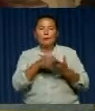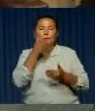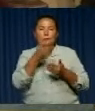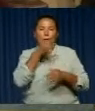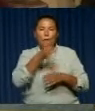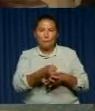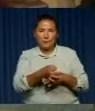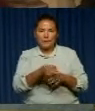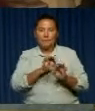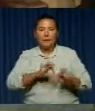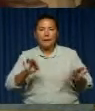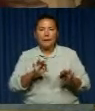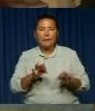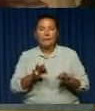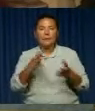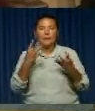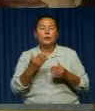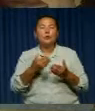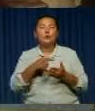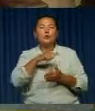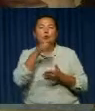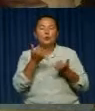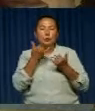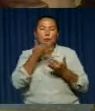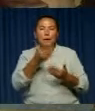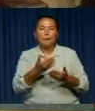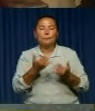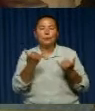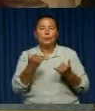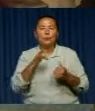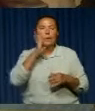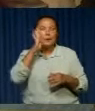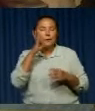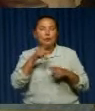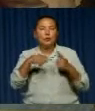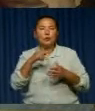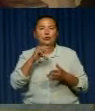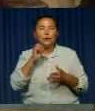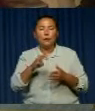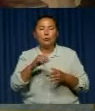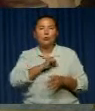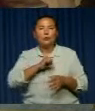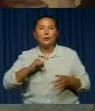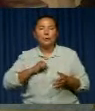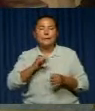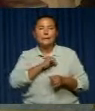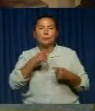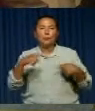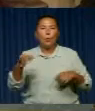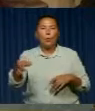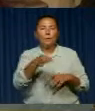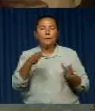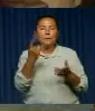Тағы да оқи кетейін. Қайырлы күн, сұрағым бүгін ғана таң атысы WhatsApp желісінде учаскелік терапевттен басқа облыстан